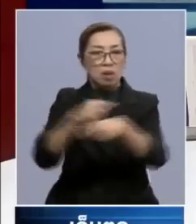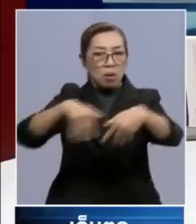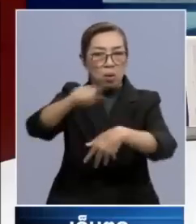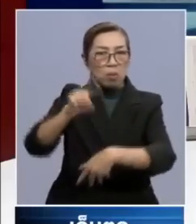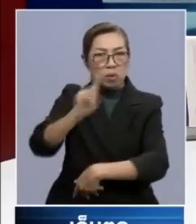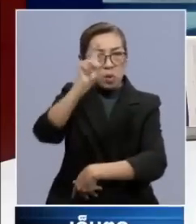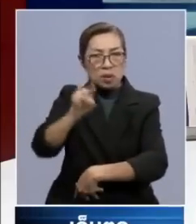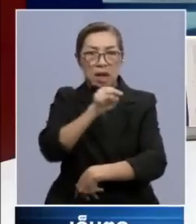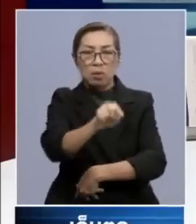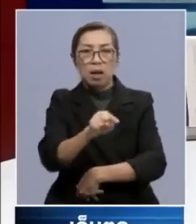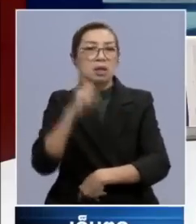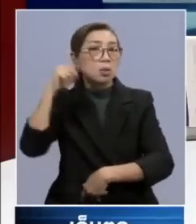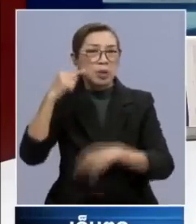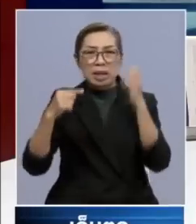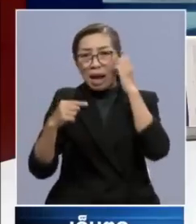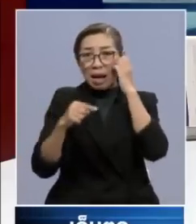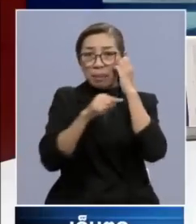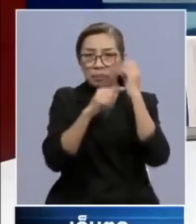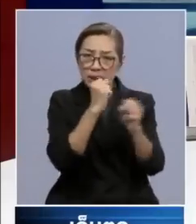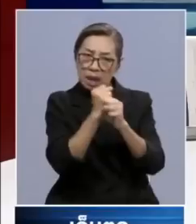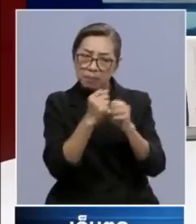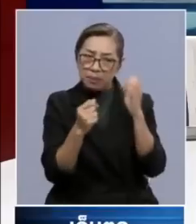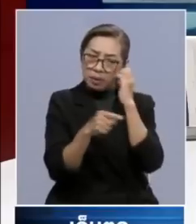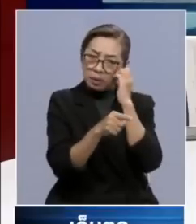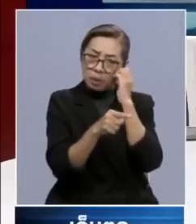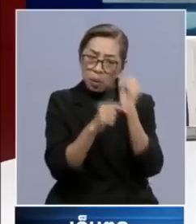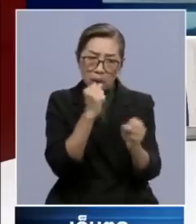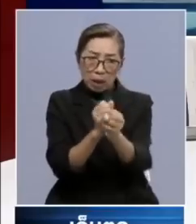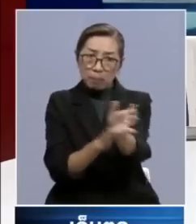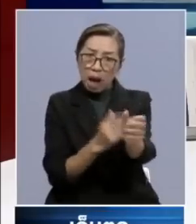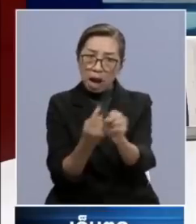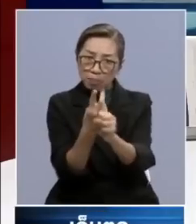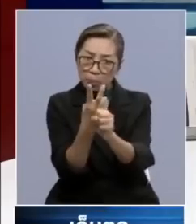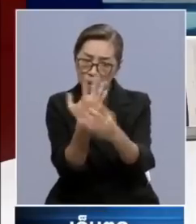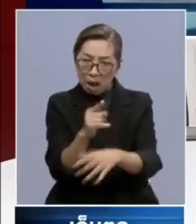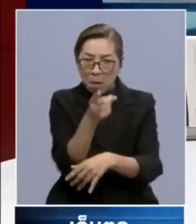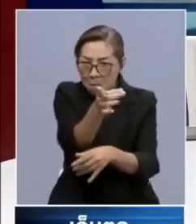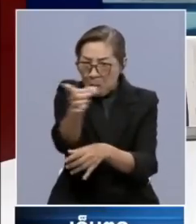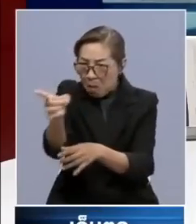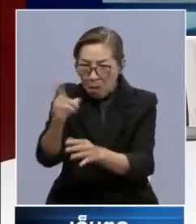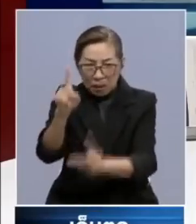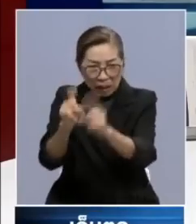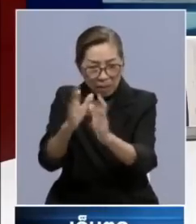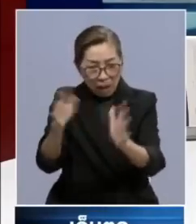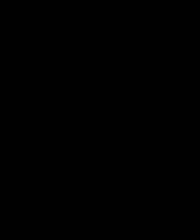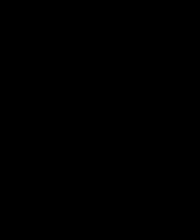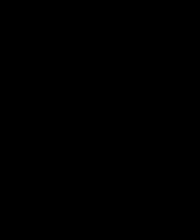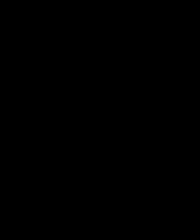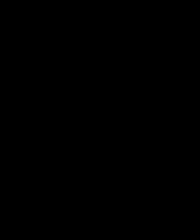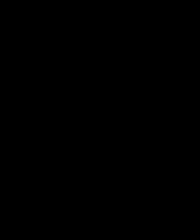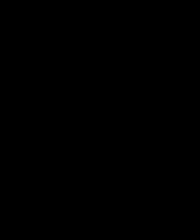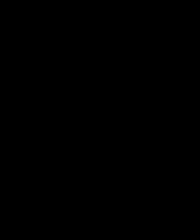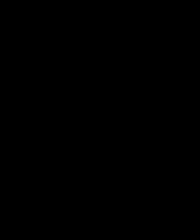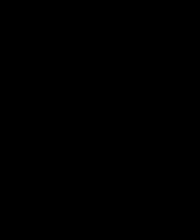มือนกันว่าเอ๊ะพฤติกรรมของตัวแอมเองเนี่ยก่อเหตุหลายปีมีเหยื่อหลายคนก่อเหตุคนเดียวจริงๆหรือนะครับ